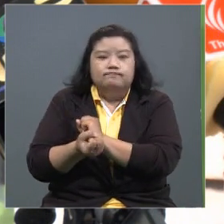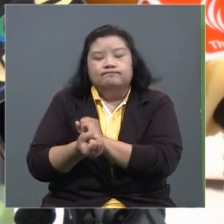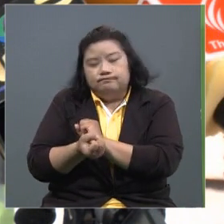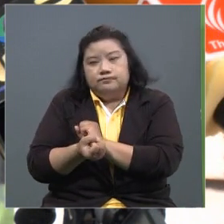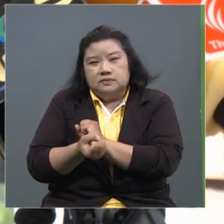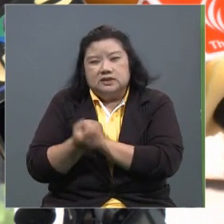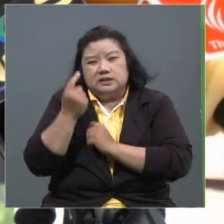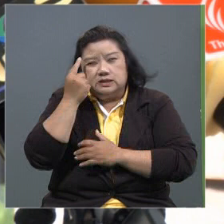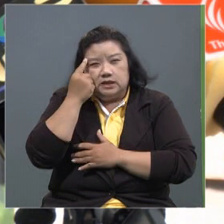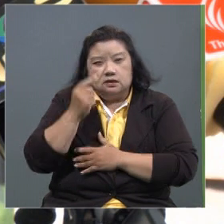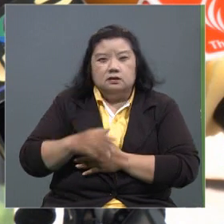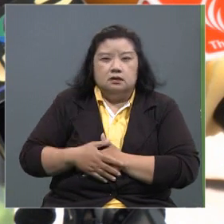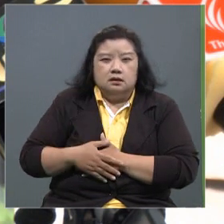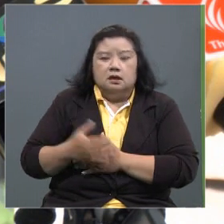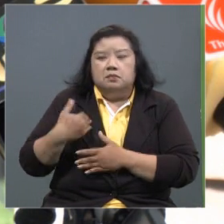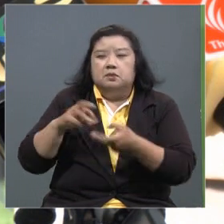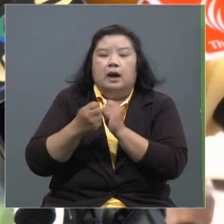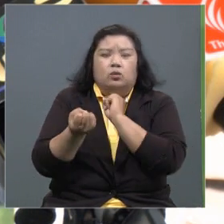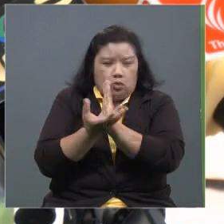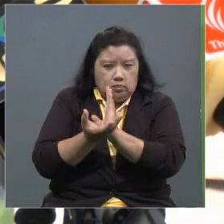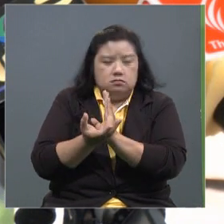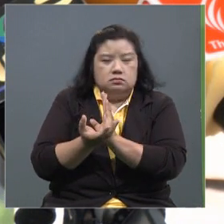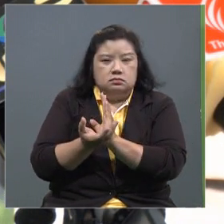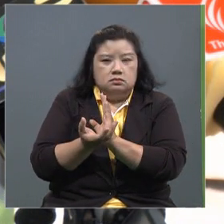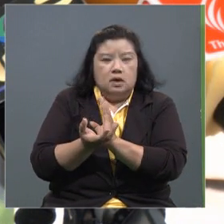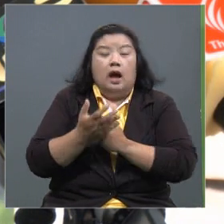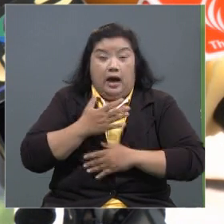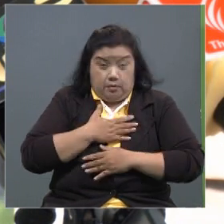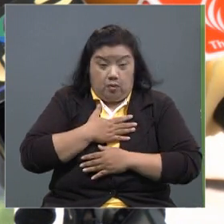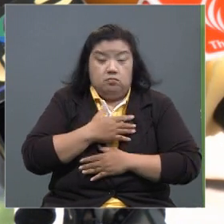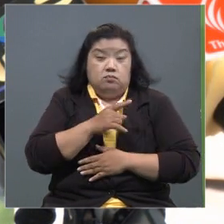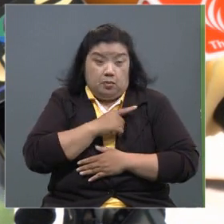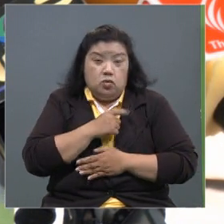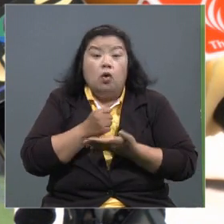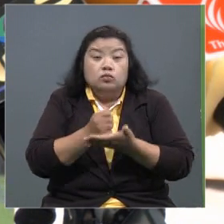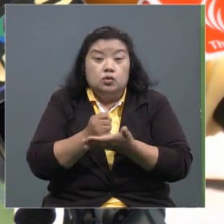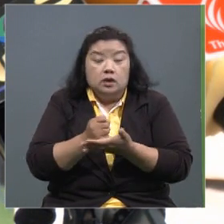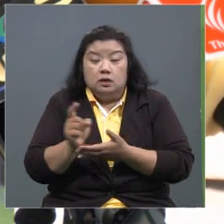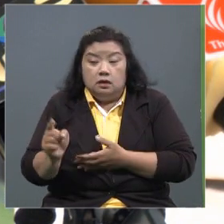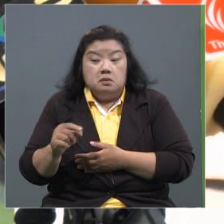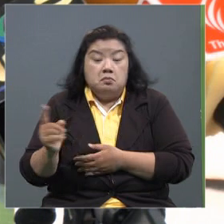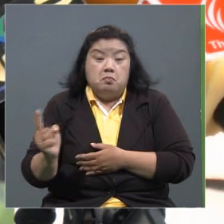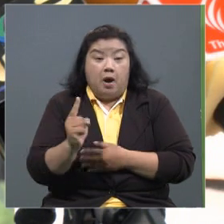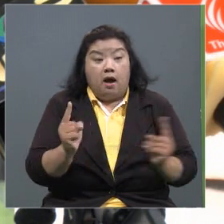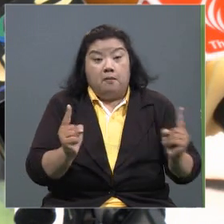งว่าแกจะได้รับผลกระทบนะครับก็เหมือนกับเป็นคนกลางนัดพบกันอะไรเงี้ย ต